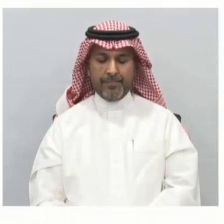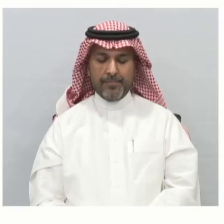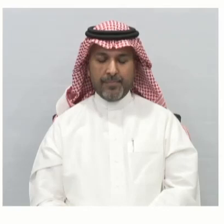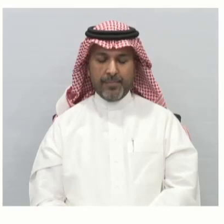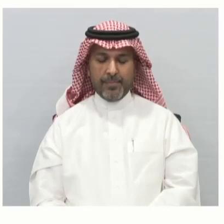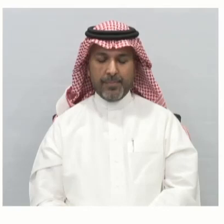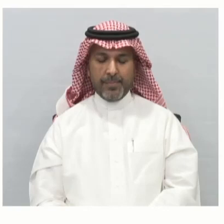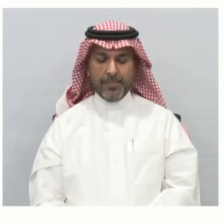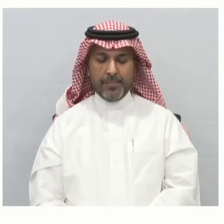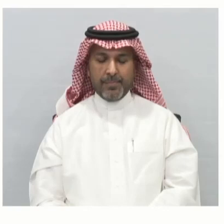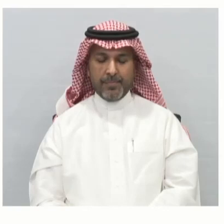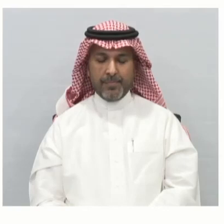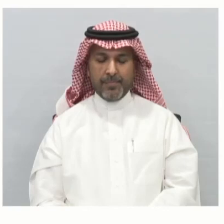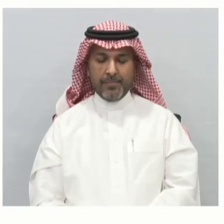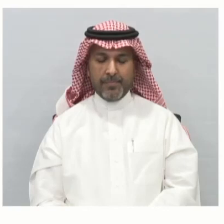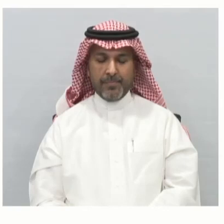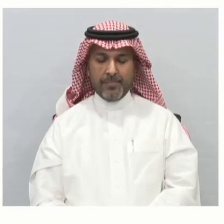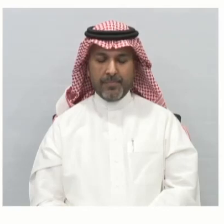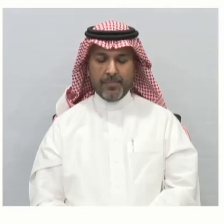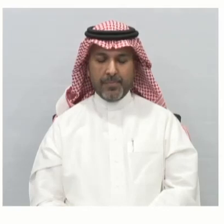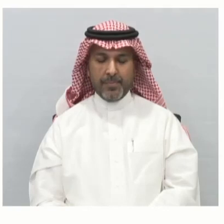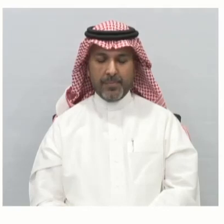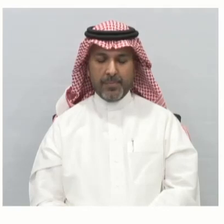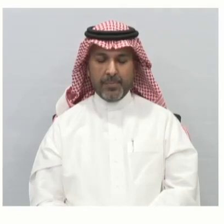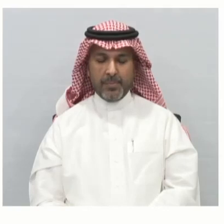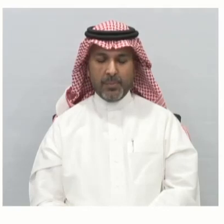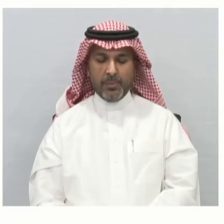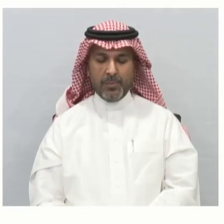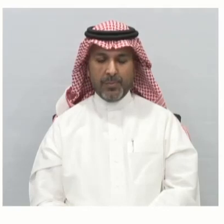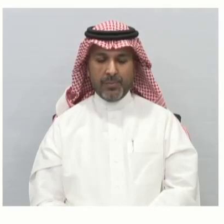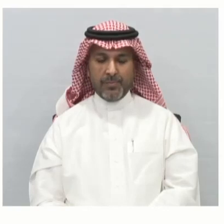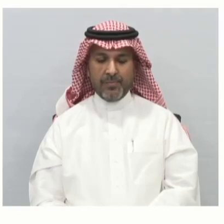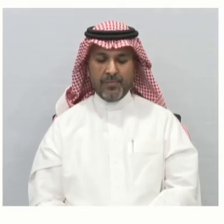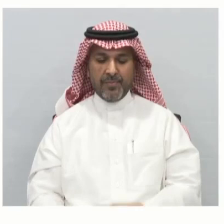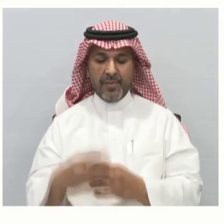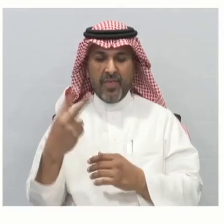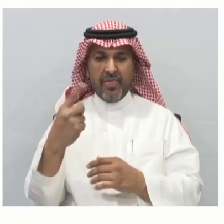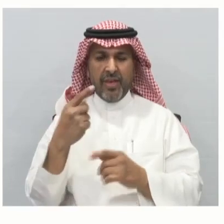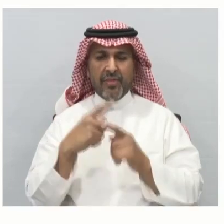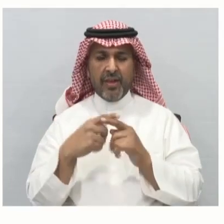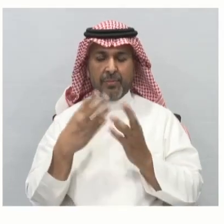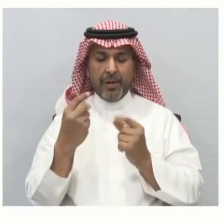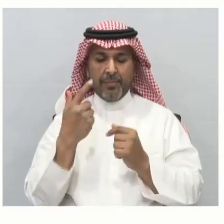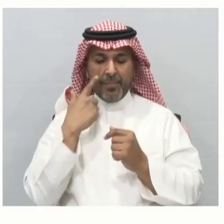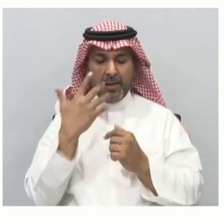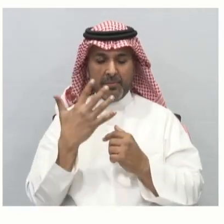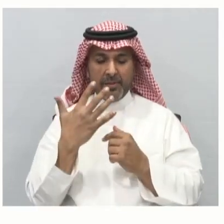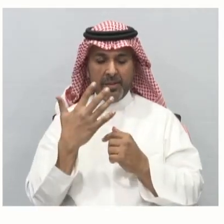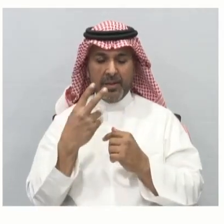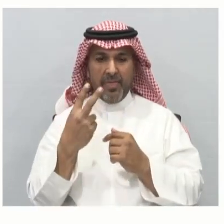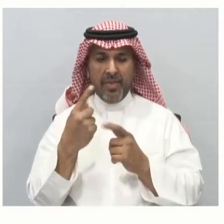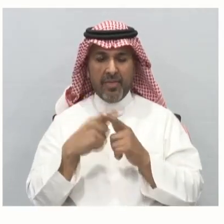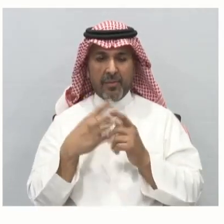لك الضرب كم يعطينا عشره اثنين ضرب خمسه طيب كيف اتحصلت على الاجابه